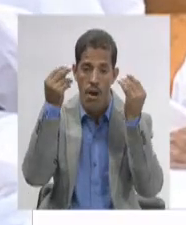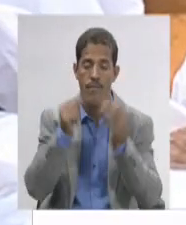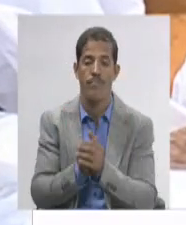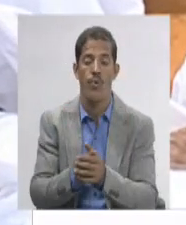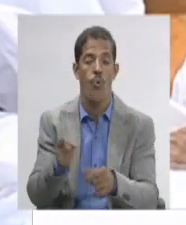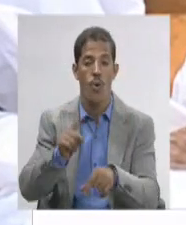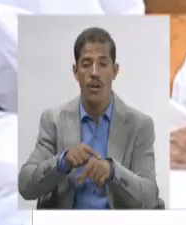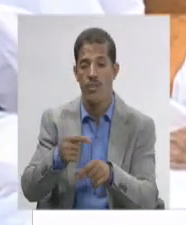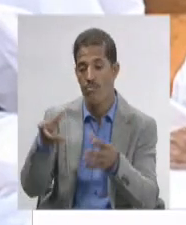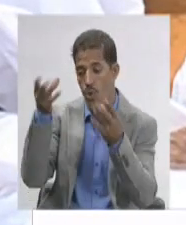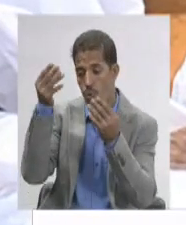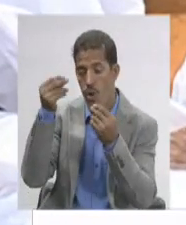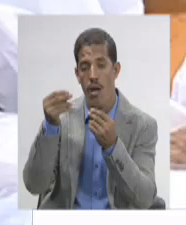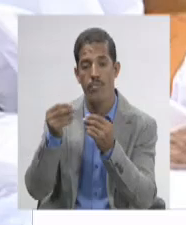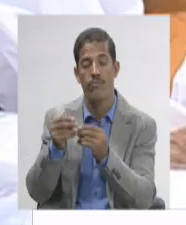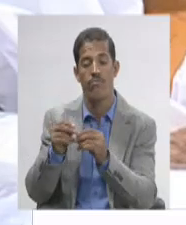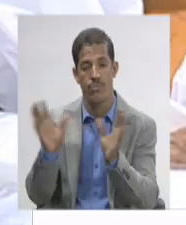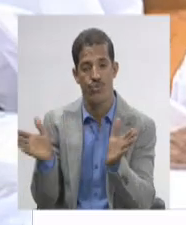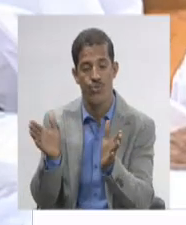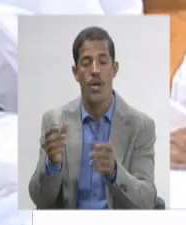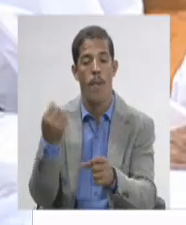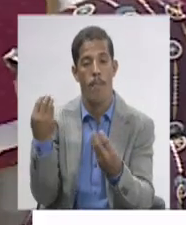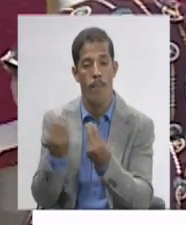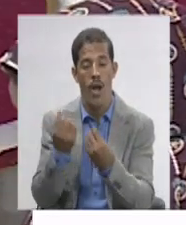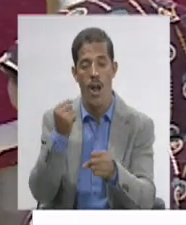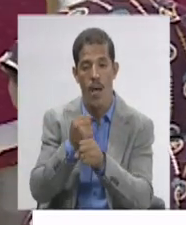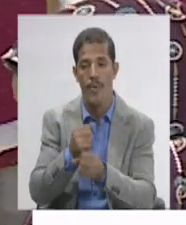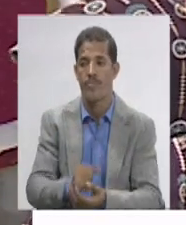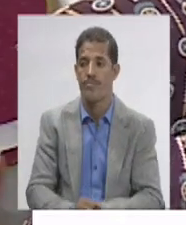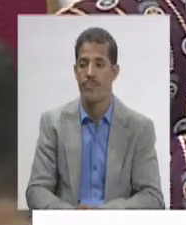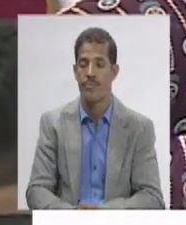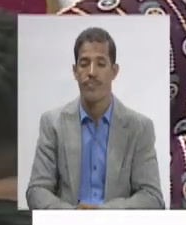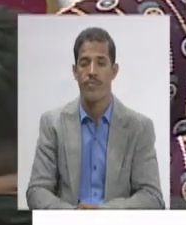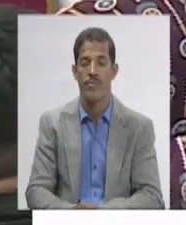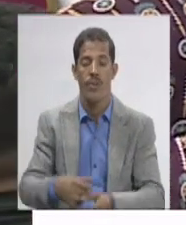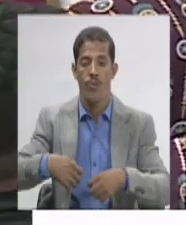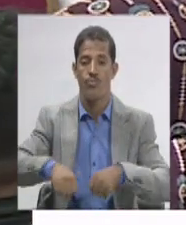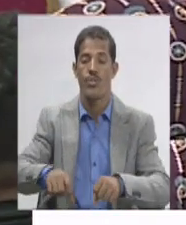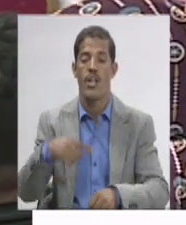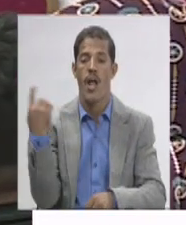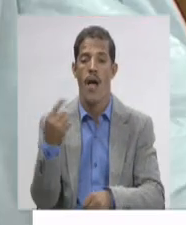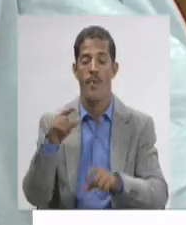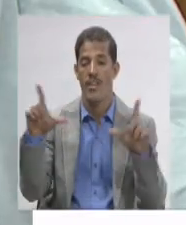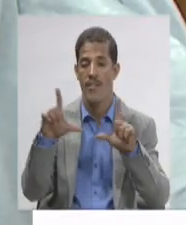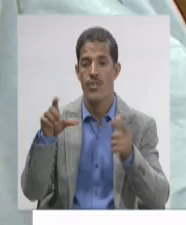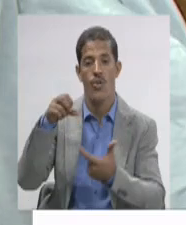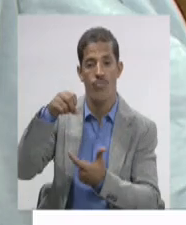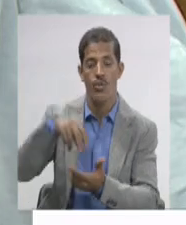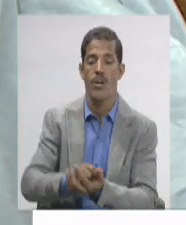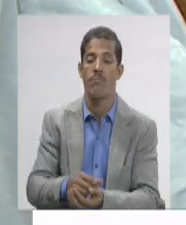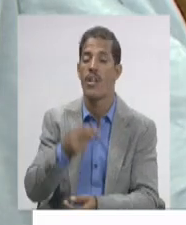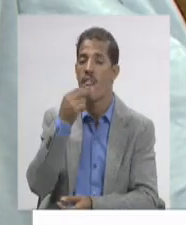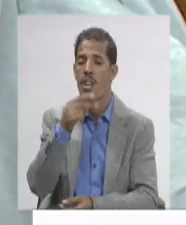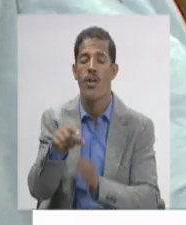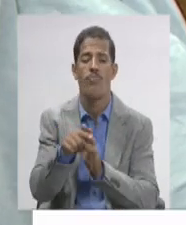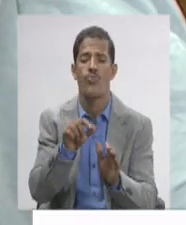طلاب العلم ورواد سوحه ومنابر المديره العامه لقناه الموريتانيه تحدثت بدورها